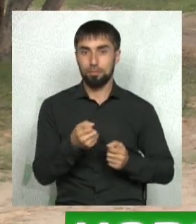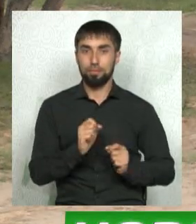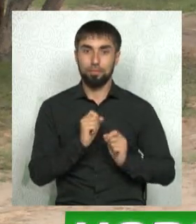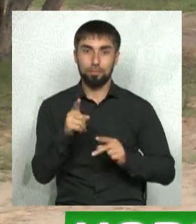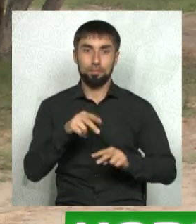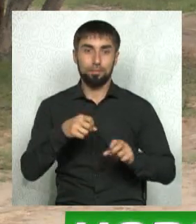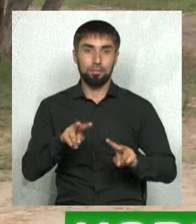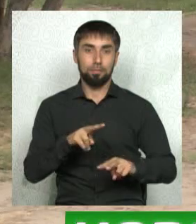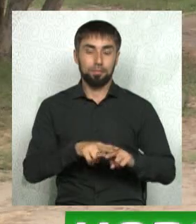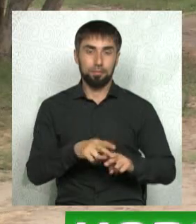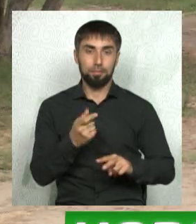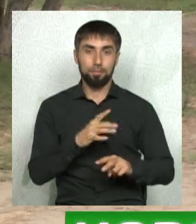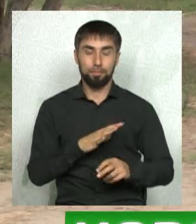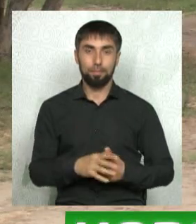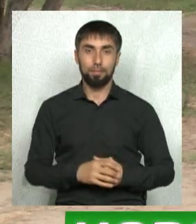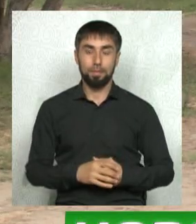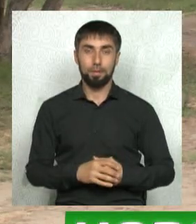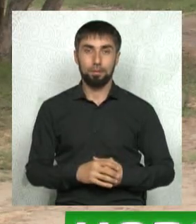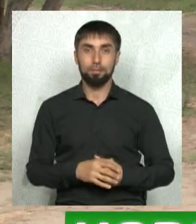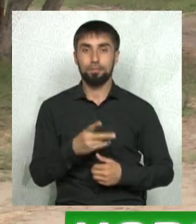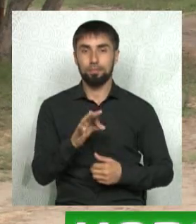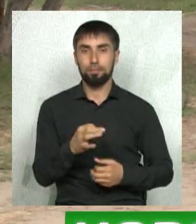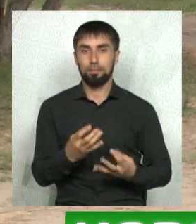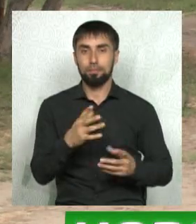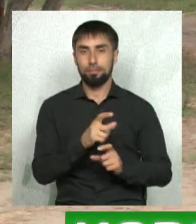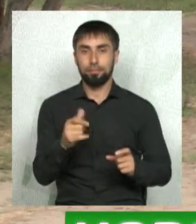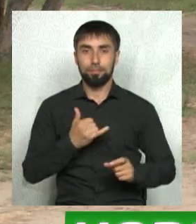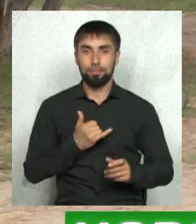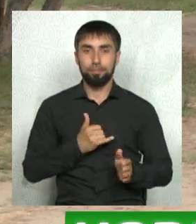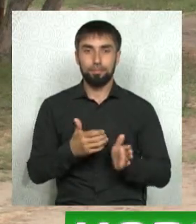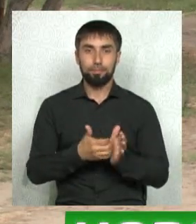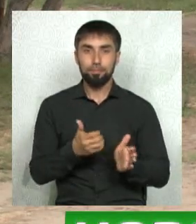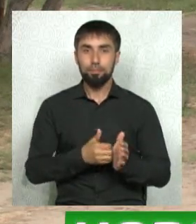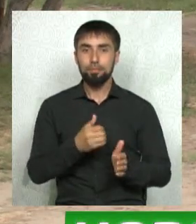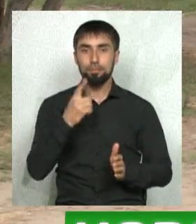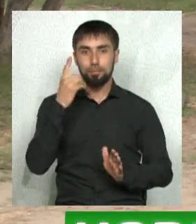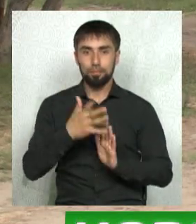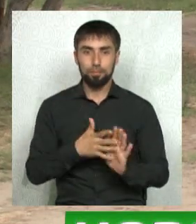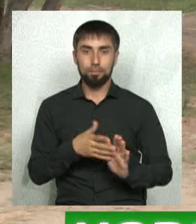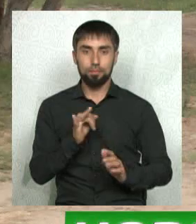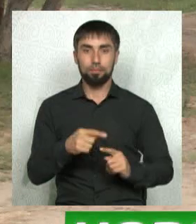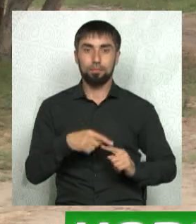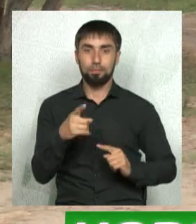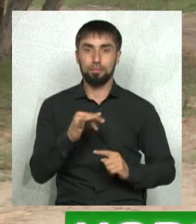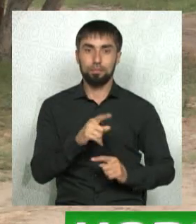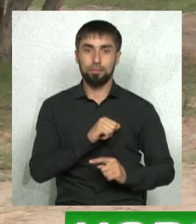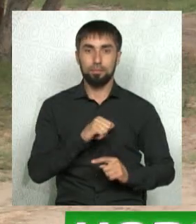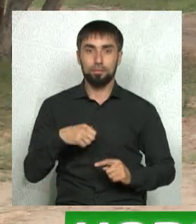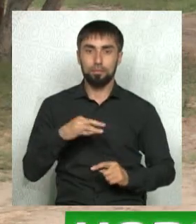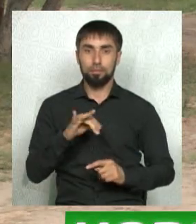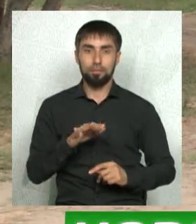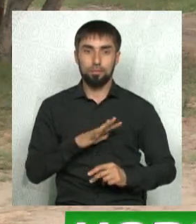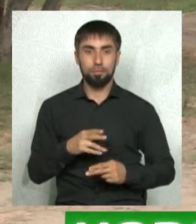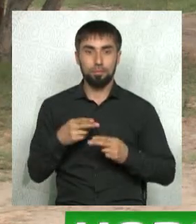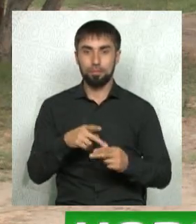есть специально отведенные для этого места. Ну, у некоторых людей у нас не хватает сознания. И в следующий раз они сами приехали бы,